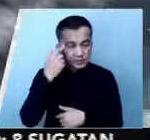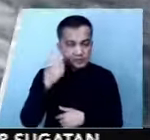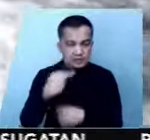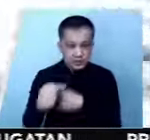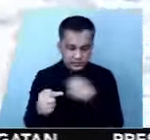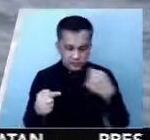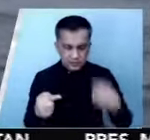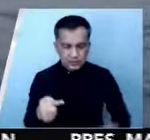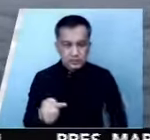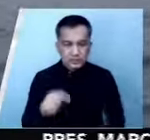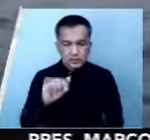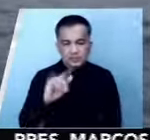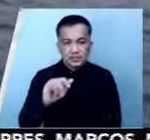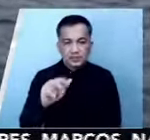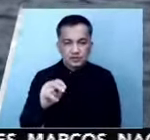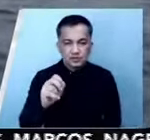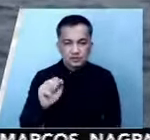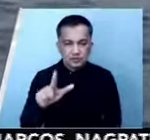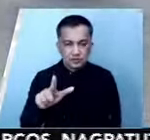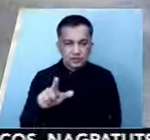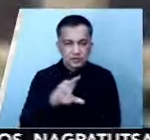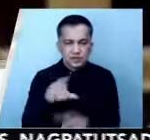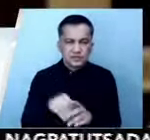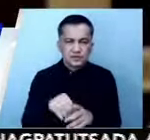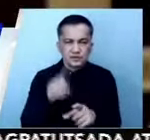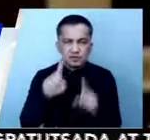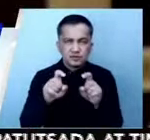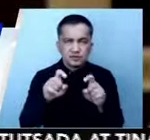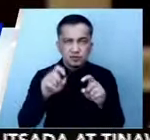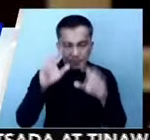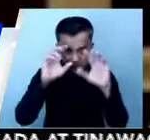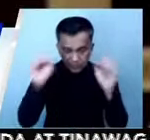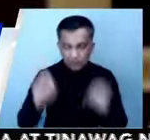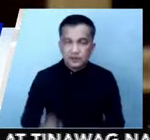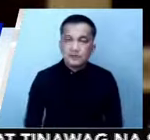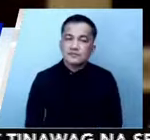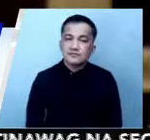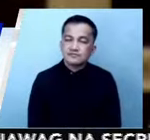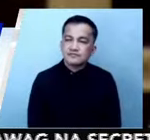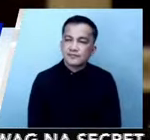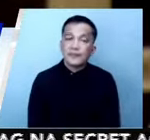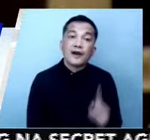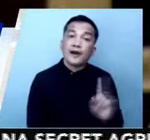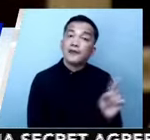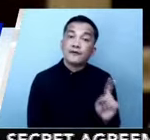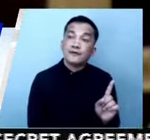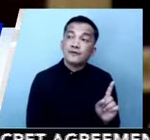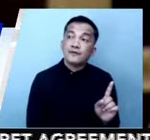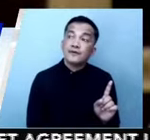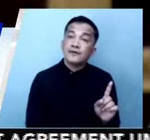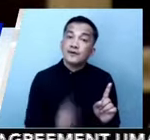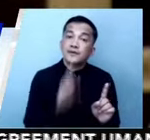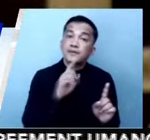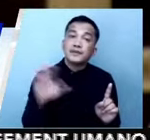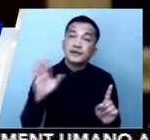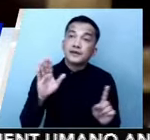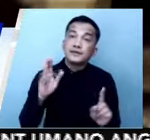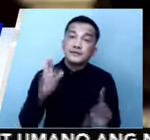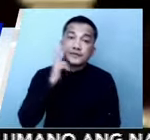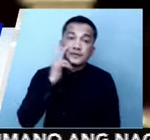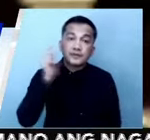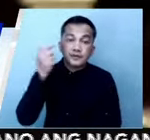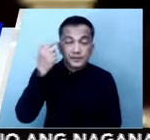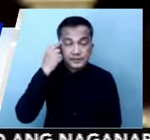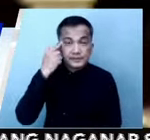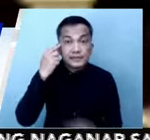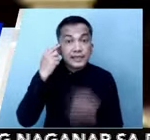sa Ayungin Shoal, kabilang sa mga tanong ng Pangulo. Ano ba ang pinangako ng Duterte administration sa China?